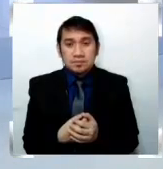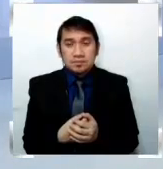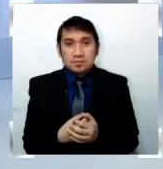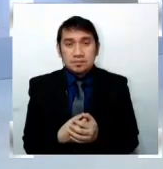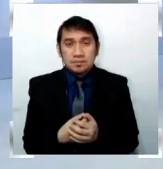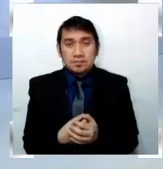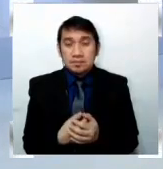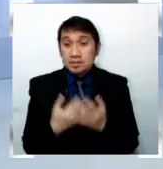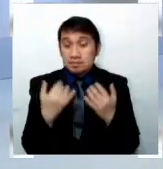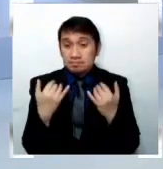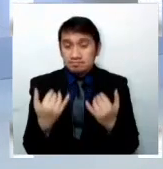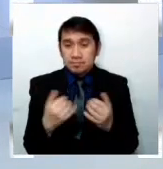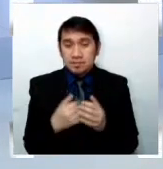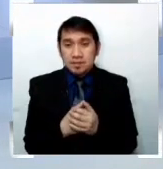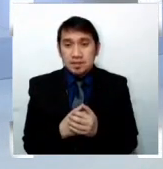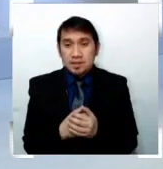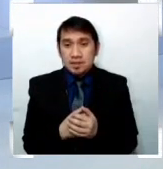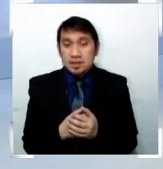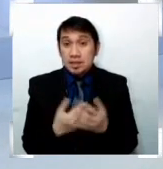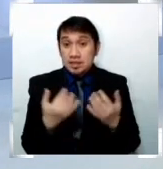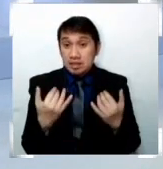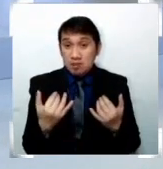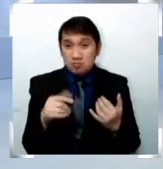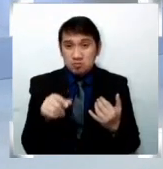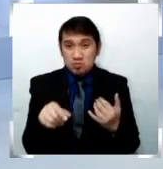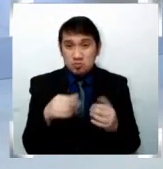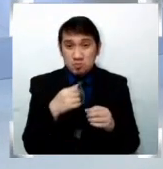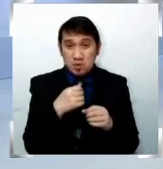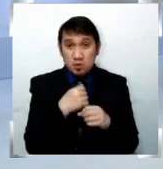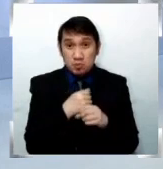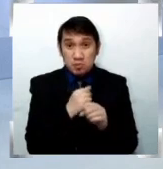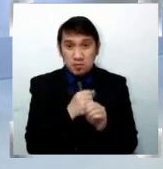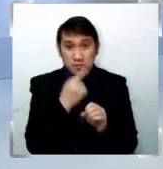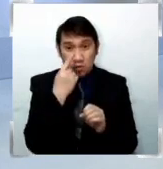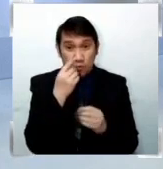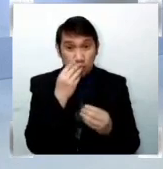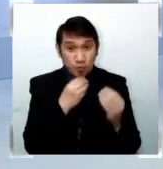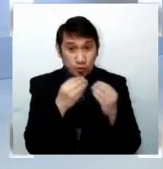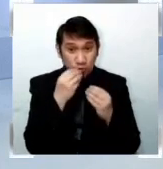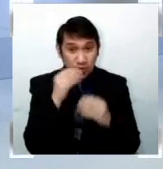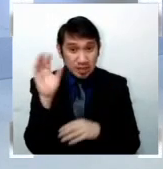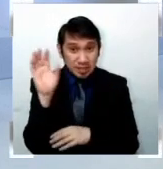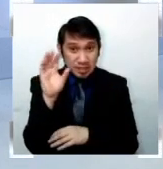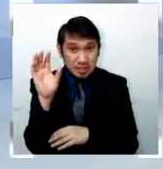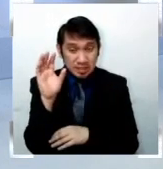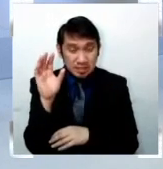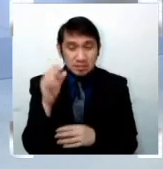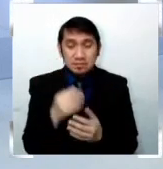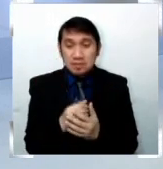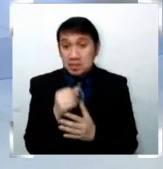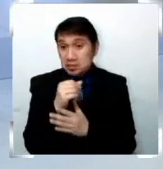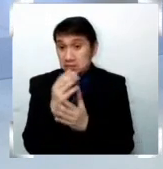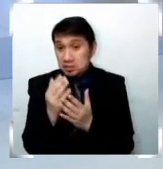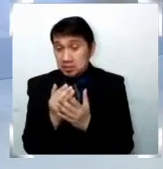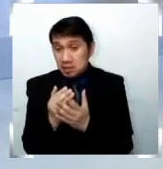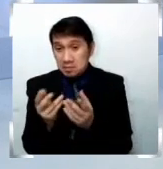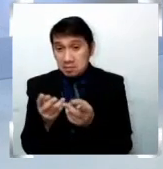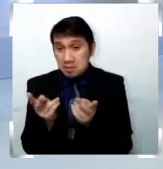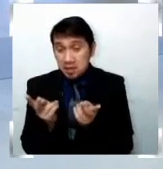Umihiri ng task force ang ilang gumagawa ng mga pang-Noche Buena. Tigil na rin muna ang pangisda sa ilang lugar, kaya ang ilang